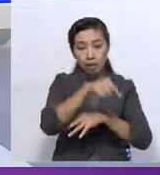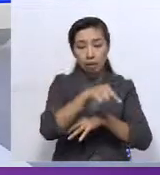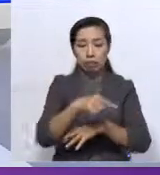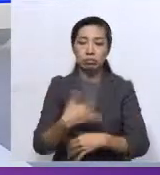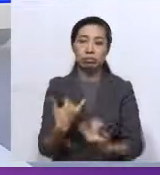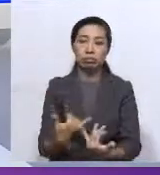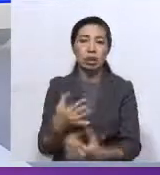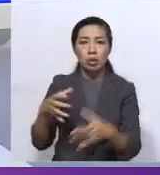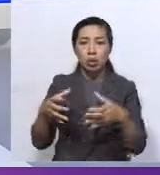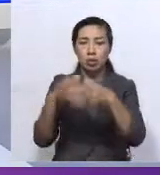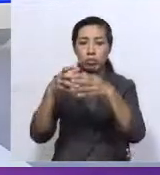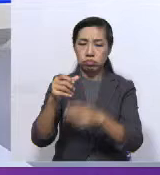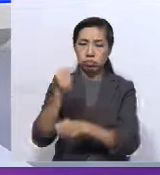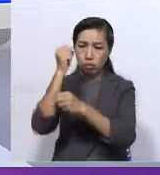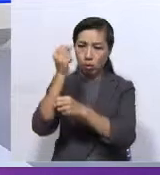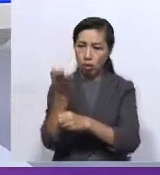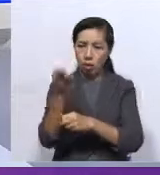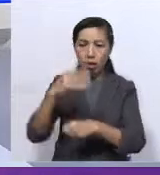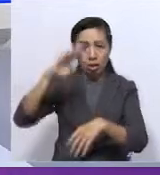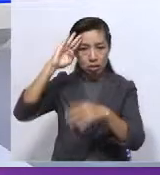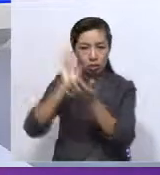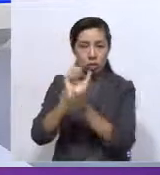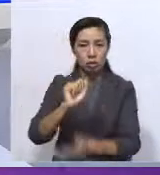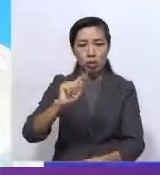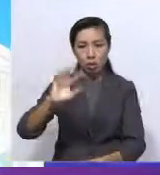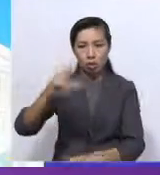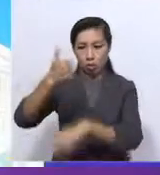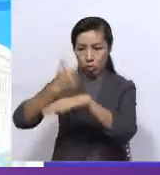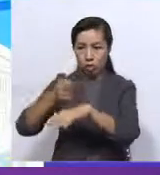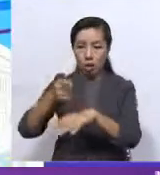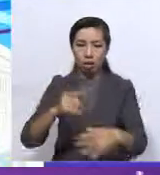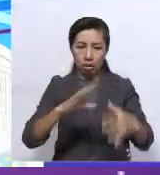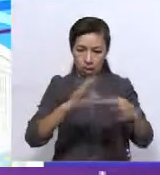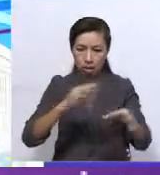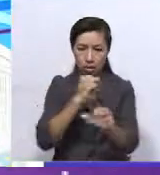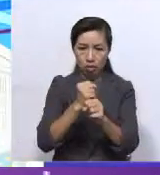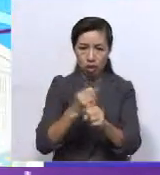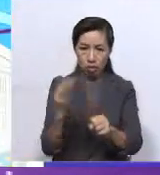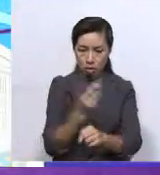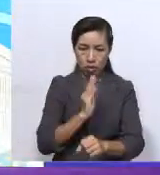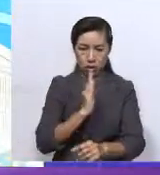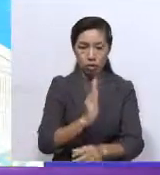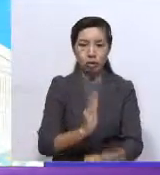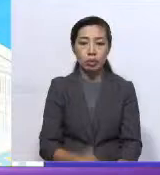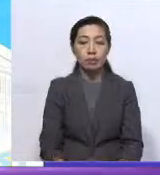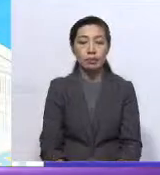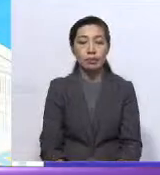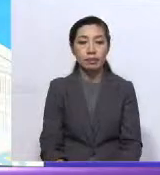วรก็ออกมาเรียกร้องนะคะให้ผู้บัญชาการตำรวจแห่งชาติเร่งรัดทำคดีอย่างรวดเร็วและตรงไปตรงมาค่